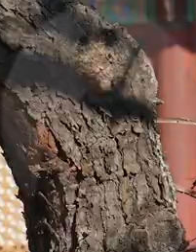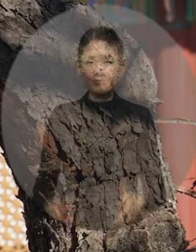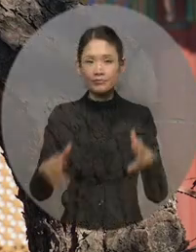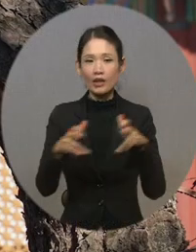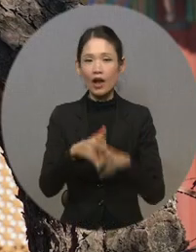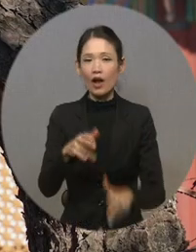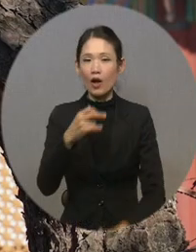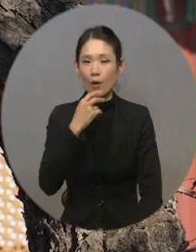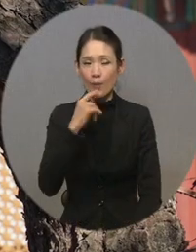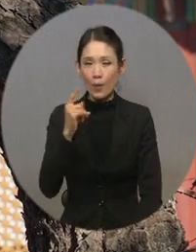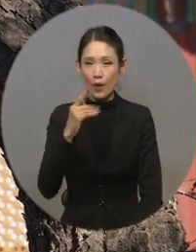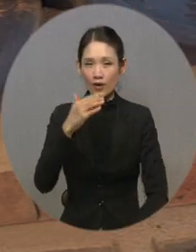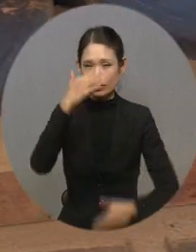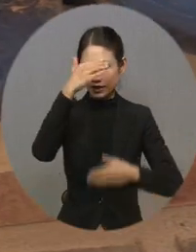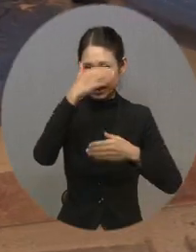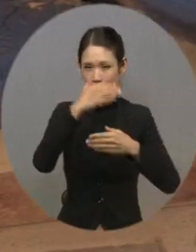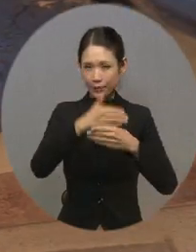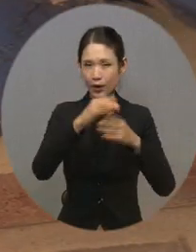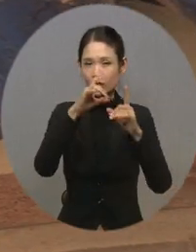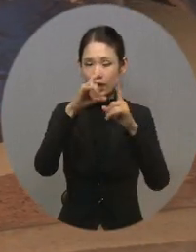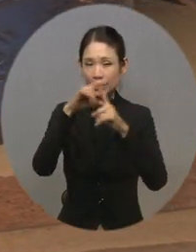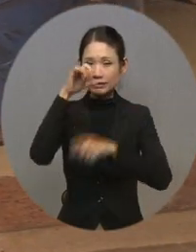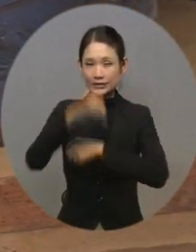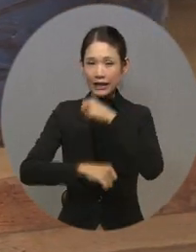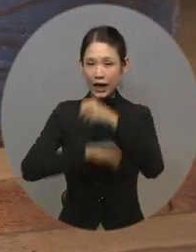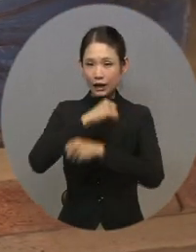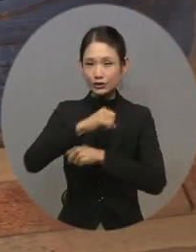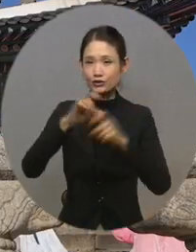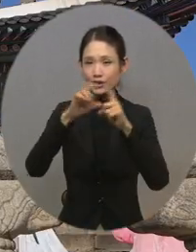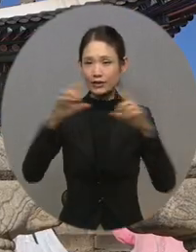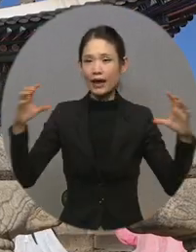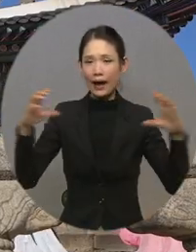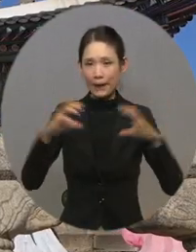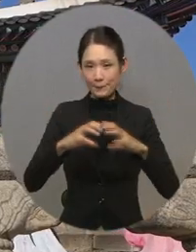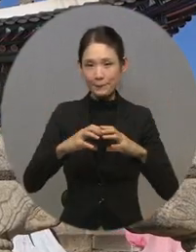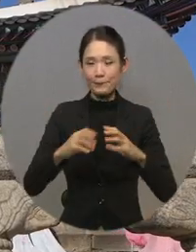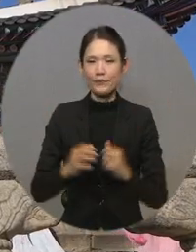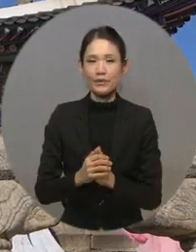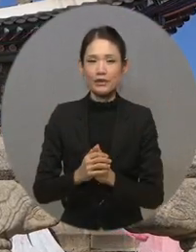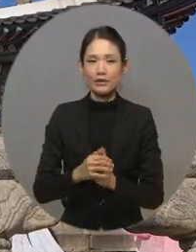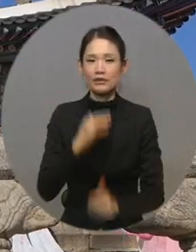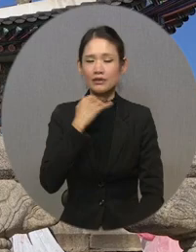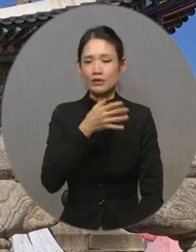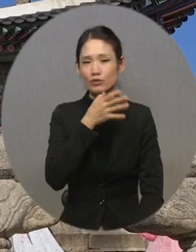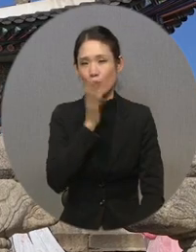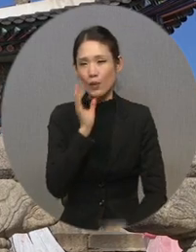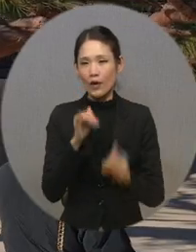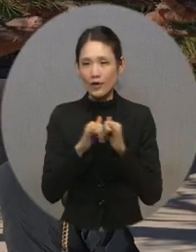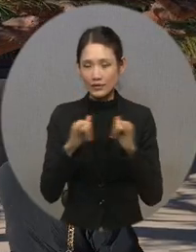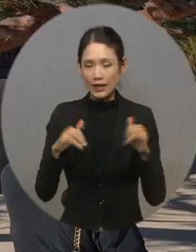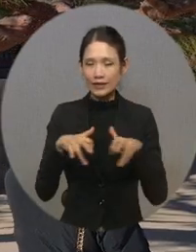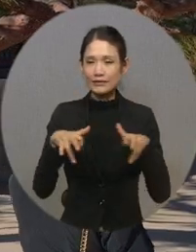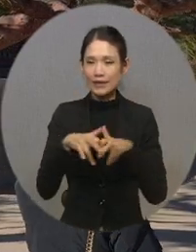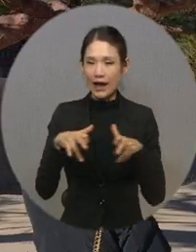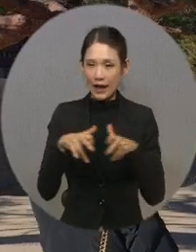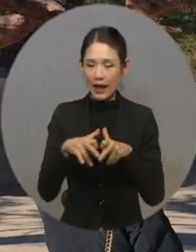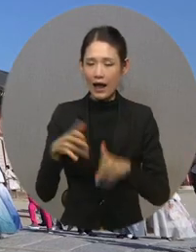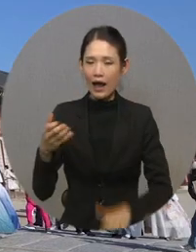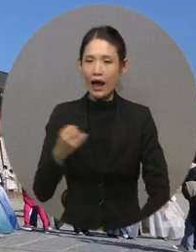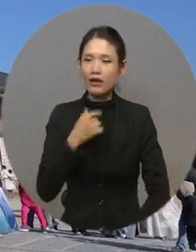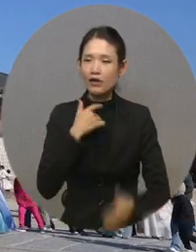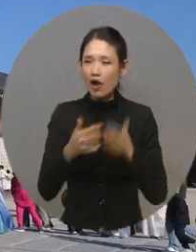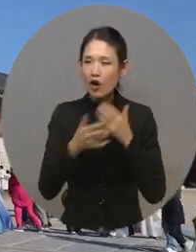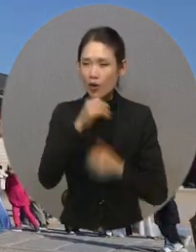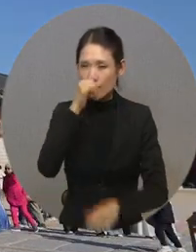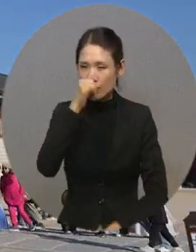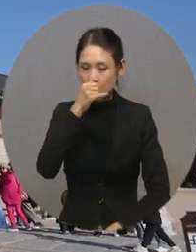배리어프리란 장벽이라는 단어와 자유라는 단어가 합쳐진 말로 고령자나 장애인이 겪고 있는 물리적, 제도적